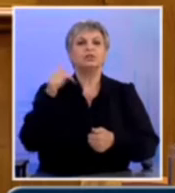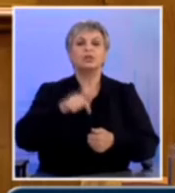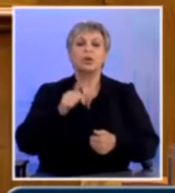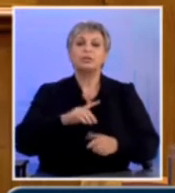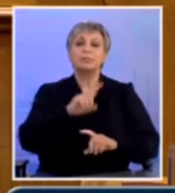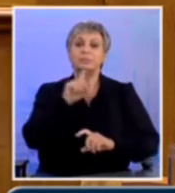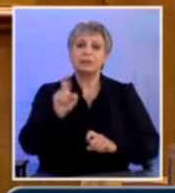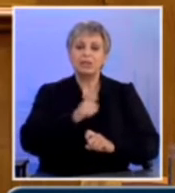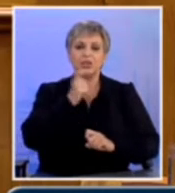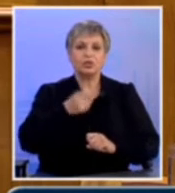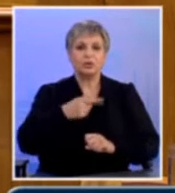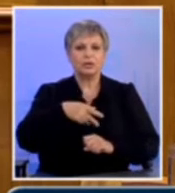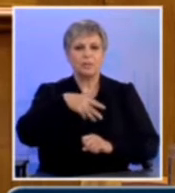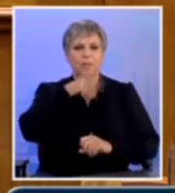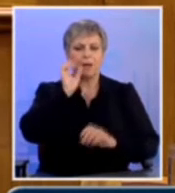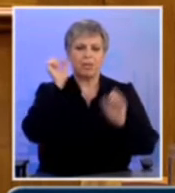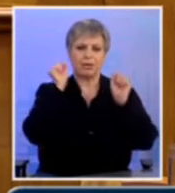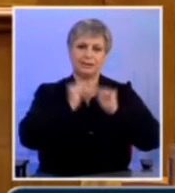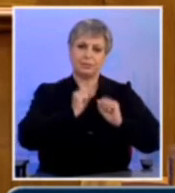επιπλοκές τις οποίες ακόμα δεν έχουμε σκεφτεί.